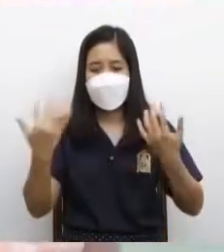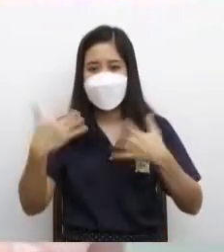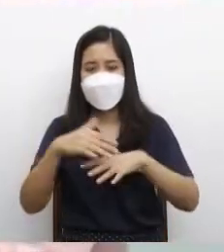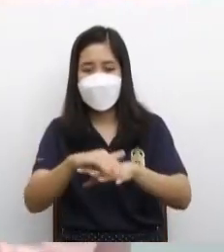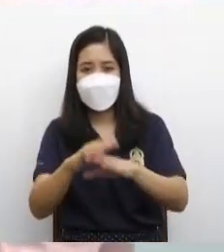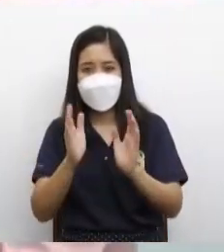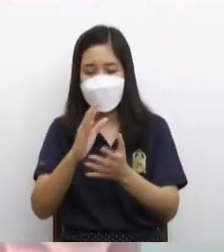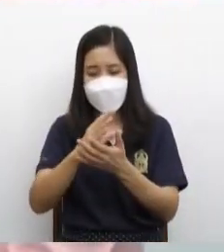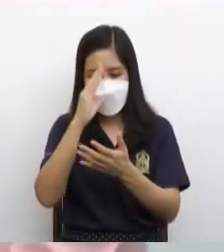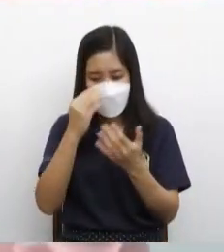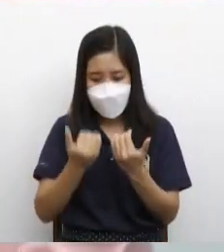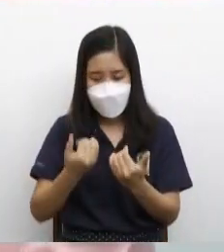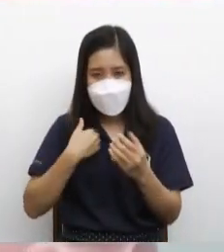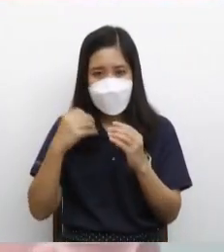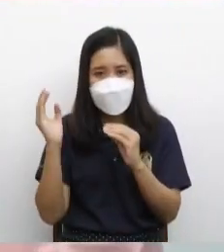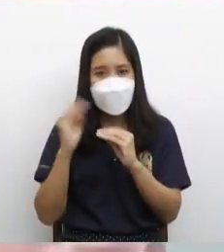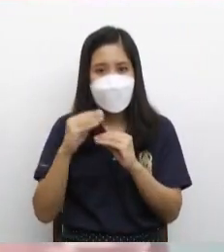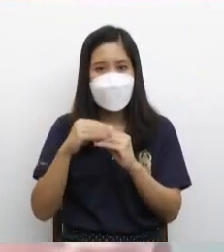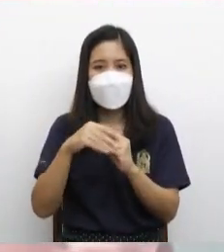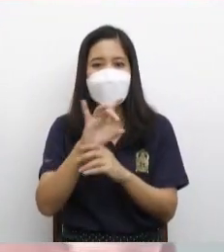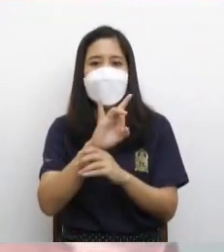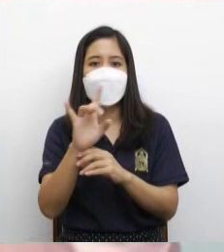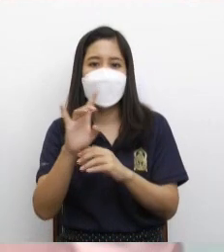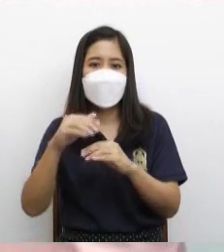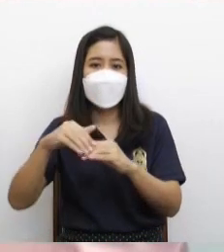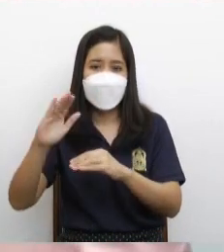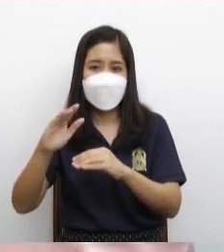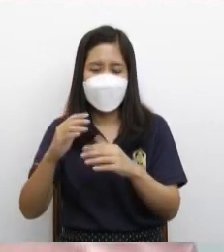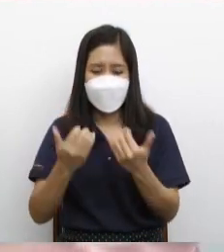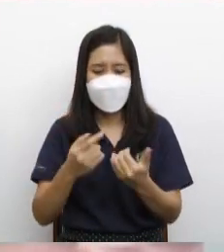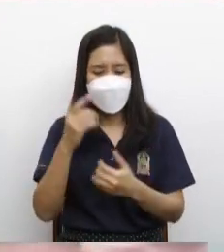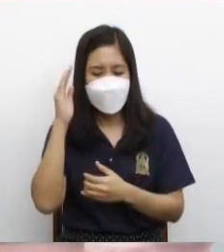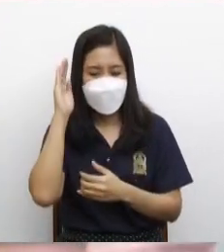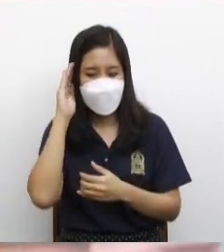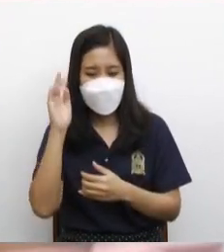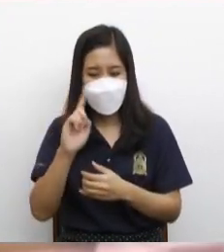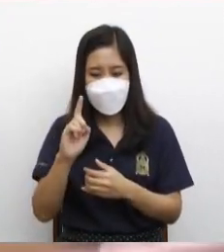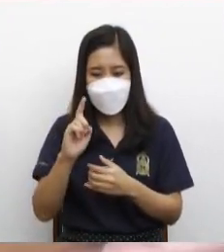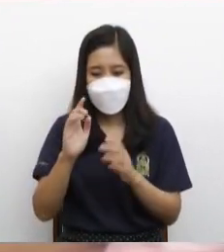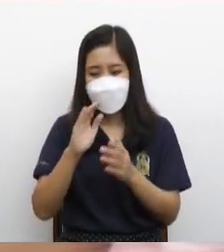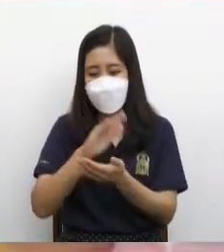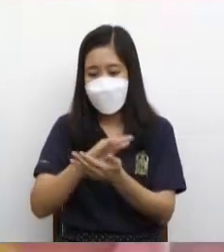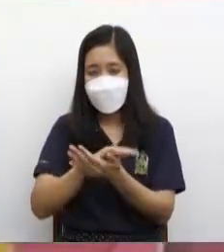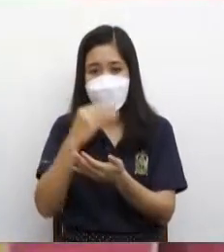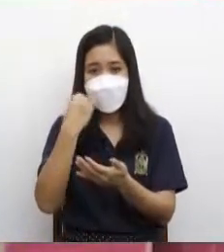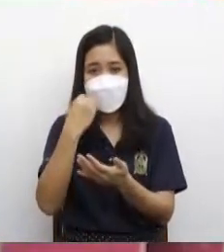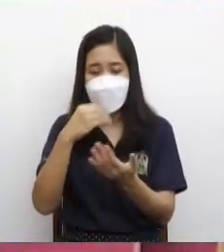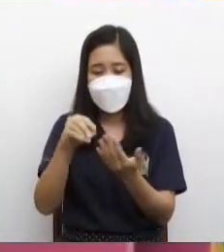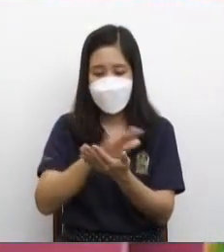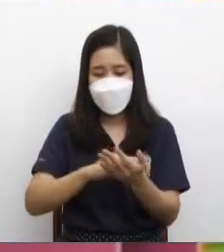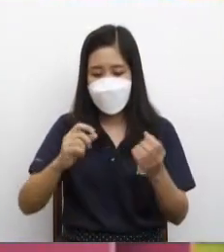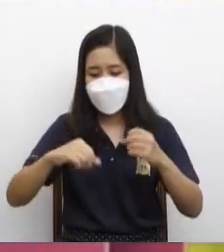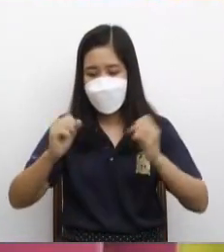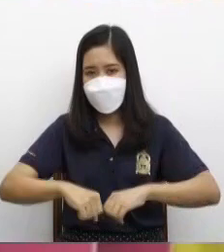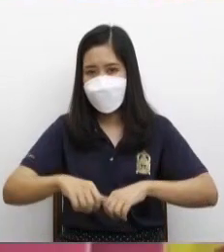300คนซึ่งผมคิดว่าค่าโรงเรียนคุณภาพทุกโรงเรียนทุกแห่งเนี่ยได้สร้างคุณภาพนะ